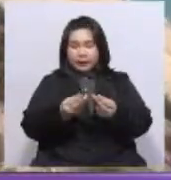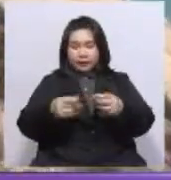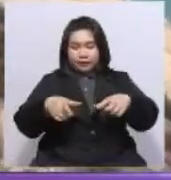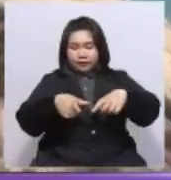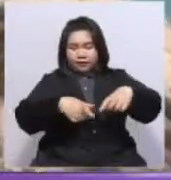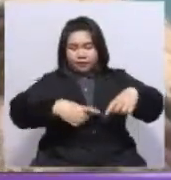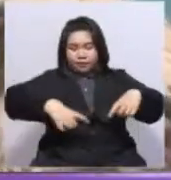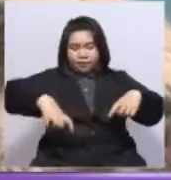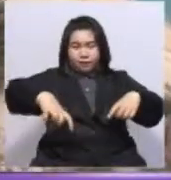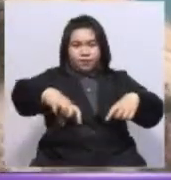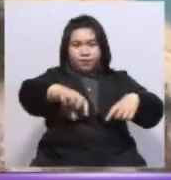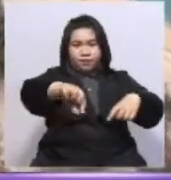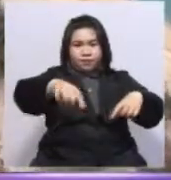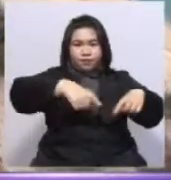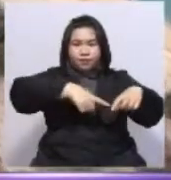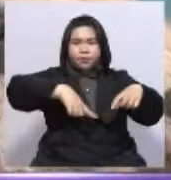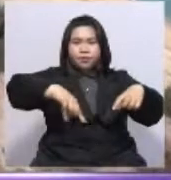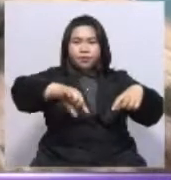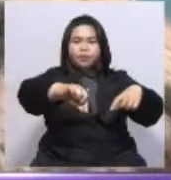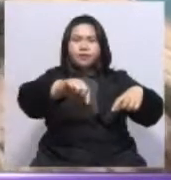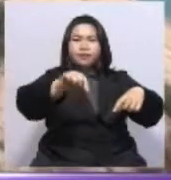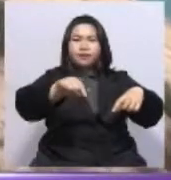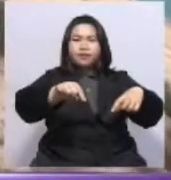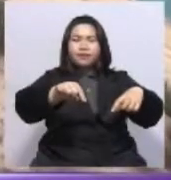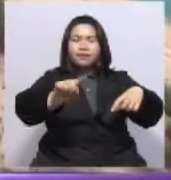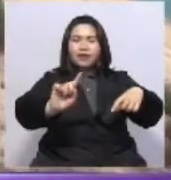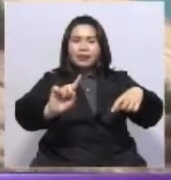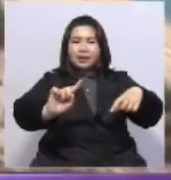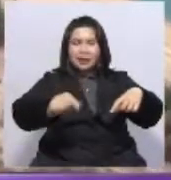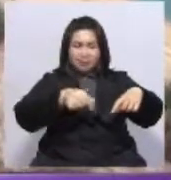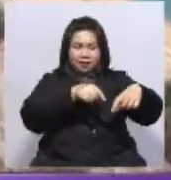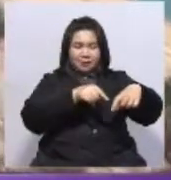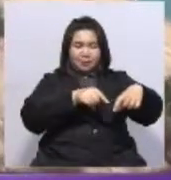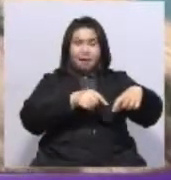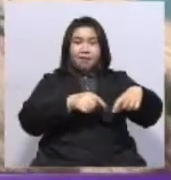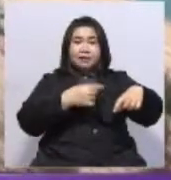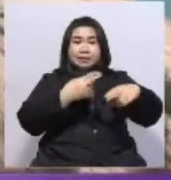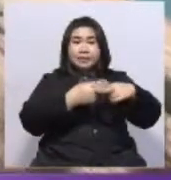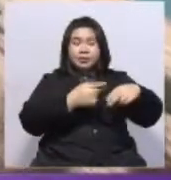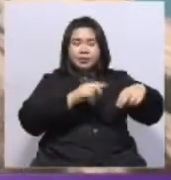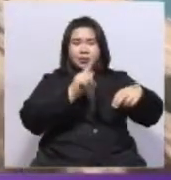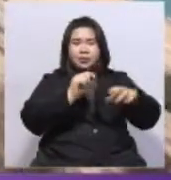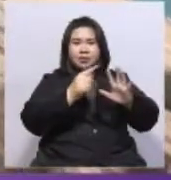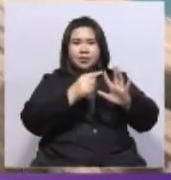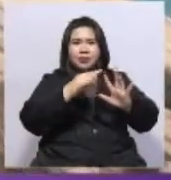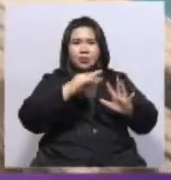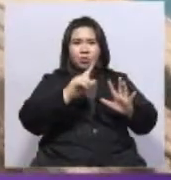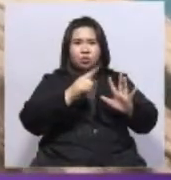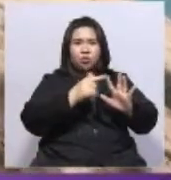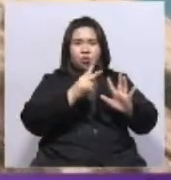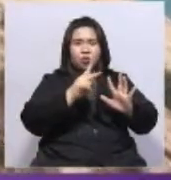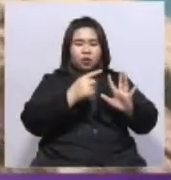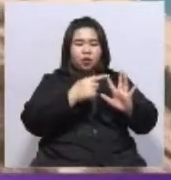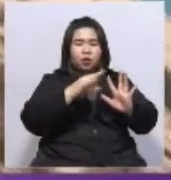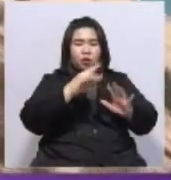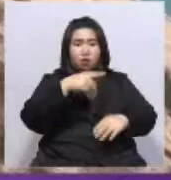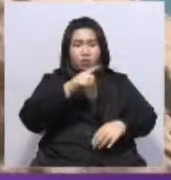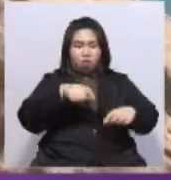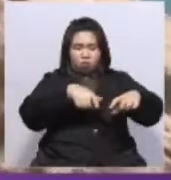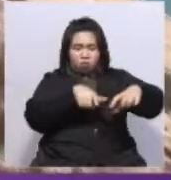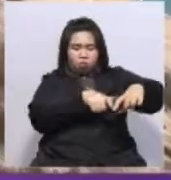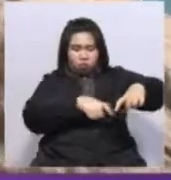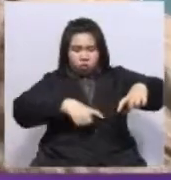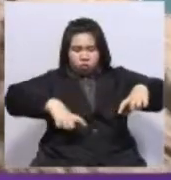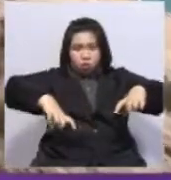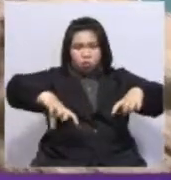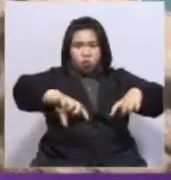ในท้องทะเลอ่าวไทยลักษณะสันดอนจะงอยทอดยาวจากหาดตะลุกกะโปคู่ขนานโอบล้อมอ่าวปัตตานีไปจนสุดปลายแหลม